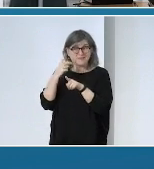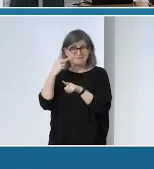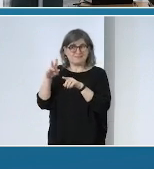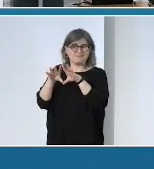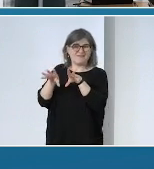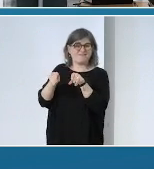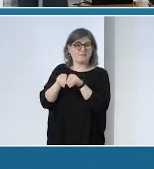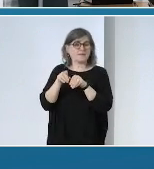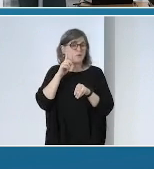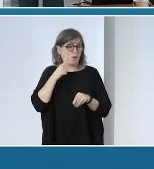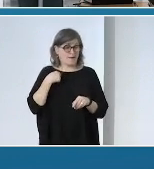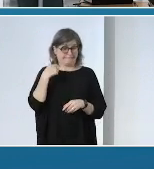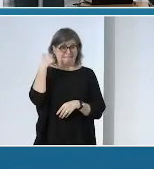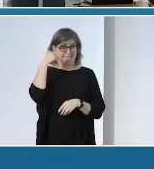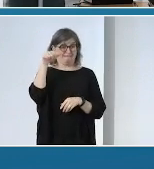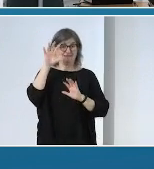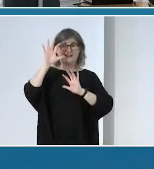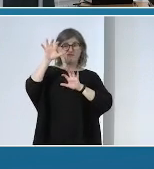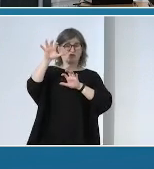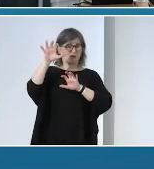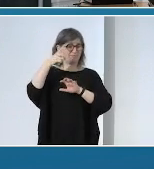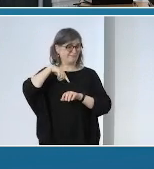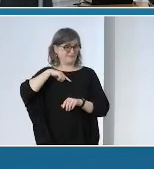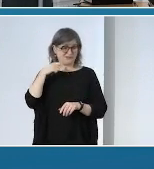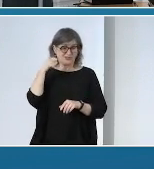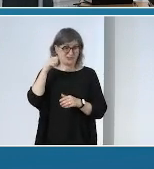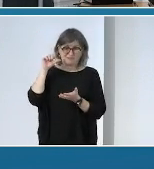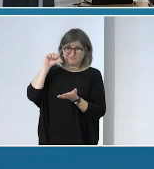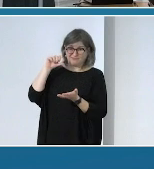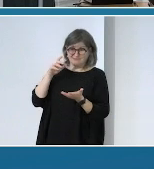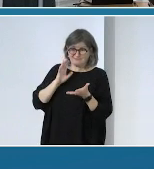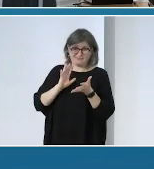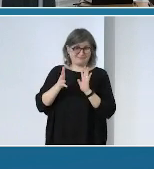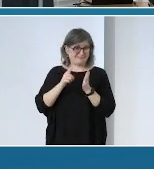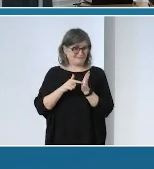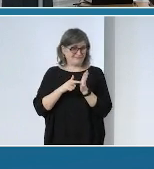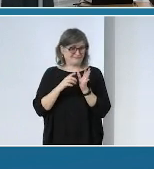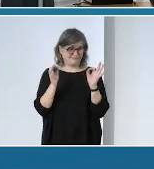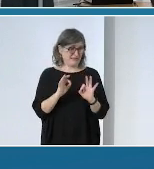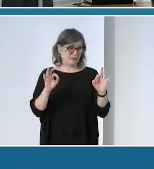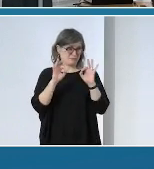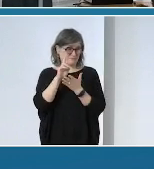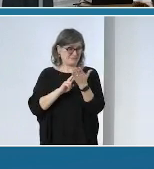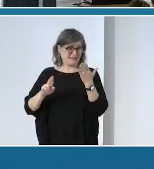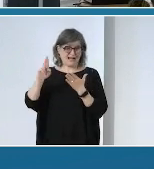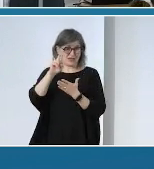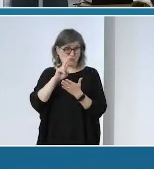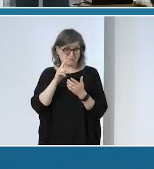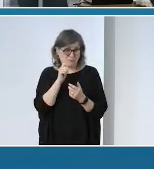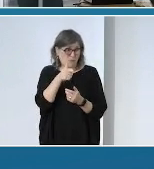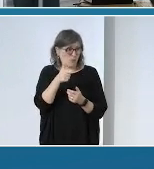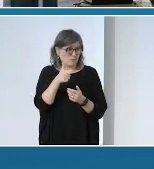CEF surdité en Franche-Comté et que la scolarité en LSF, elle est inexistante dans notre région. On a très peu de